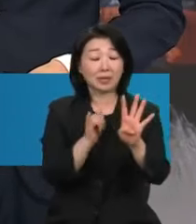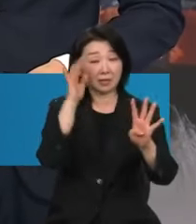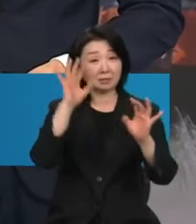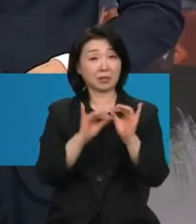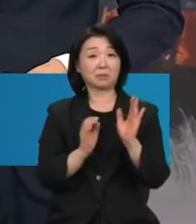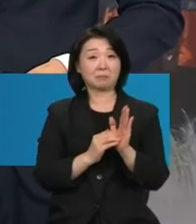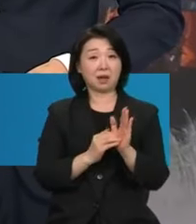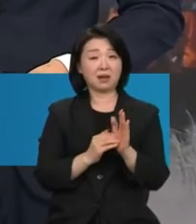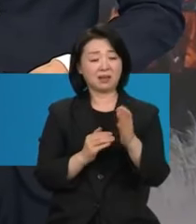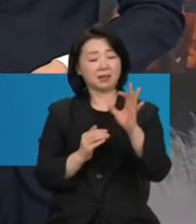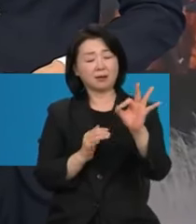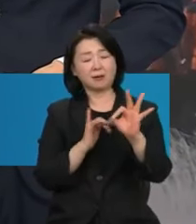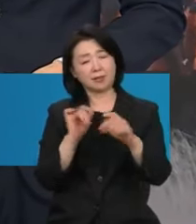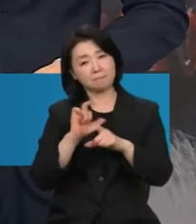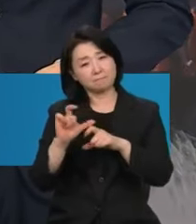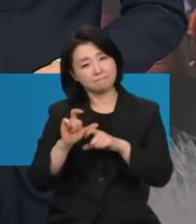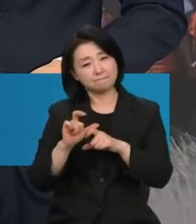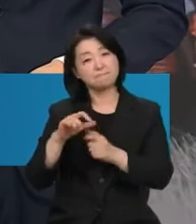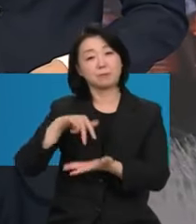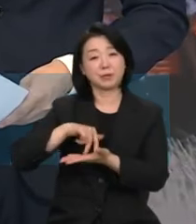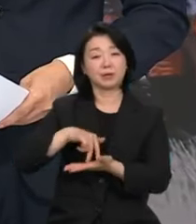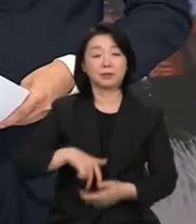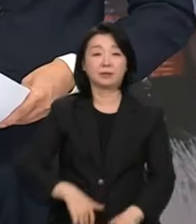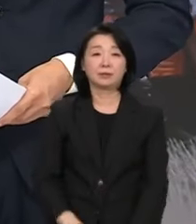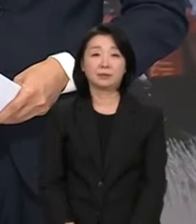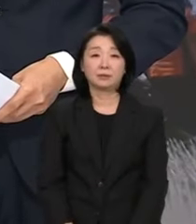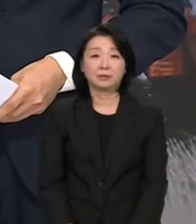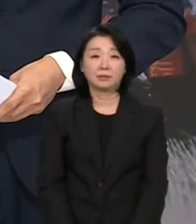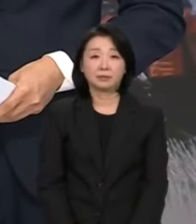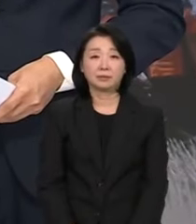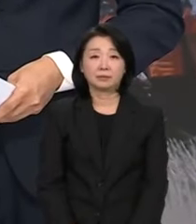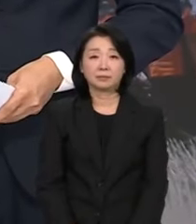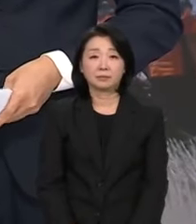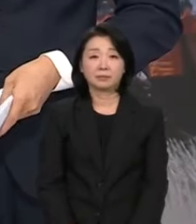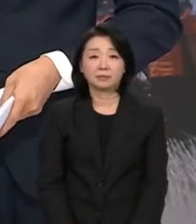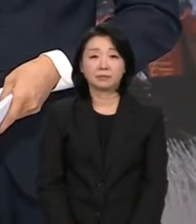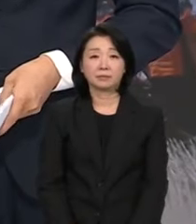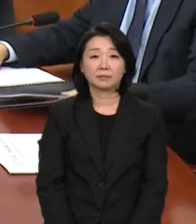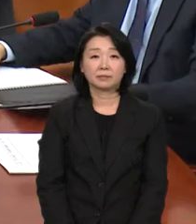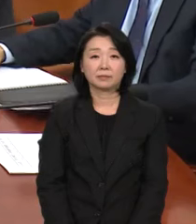찬성했고 10명은 고민 중이란 입장을 밝혔습니다. 하혜빈 기자입니다.